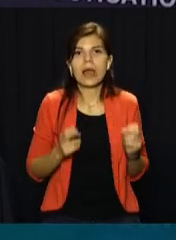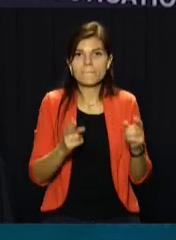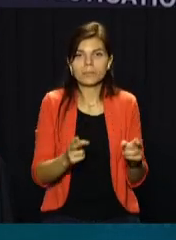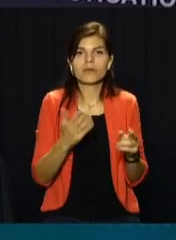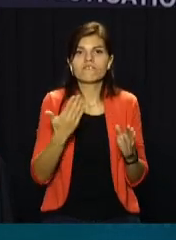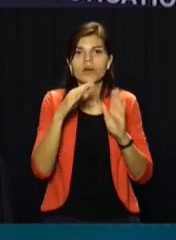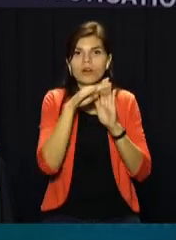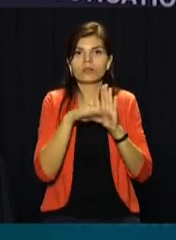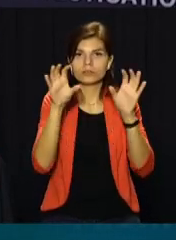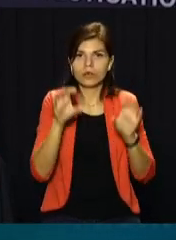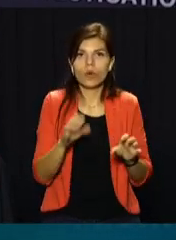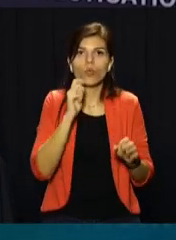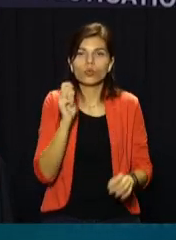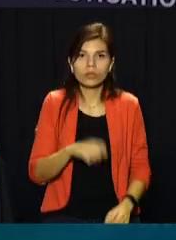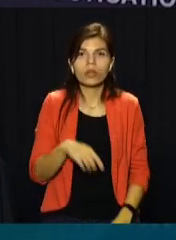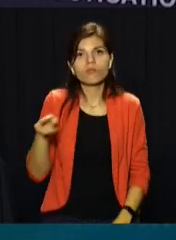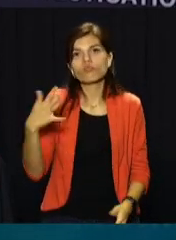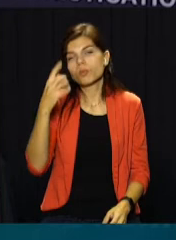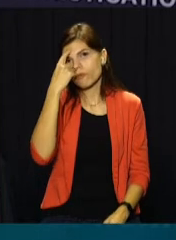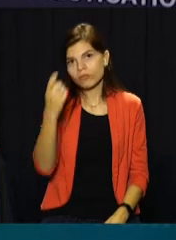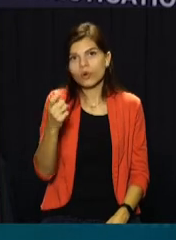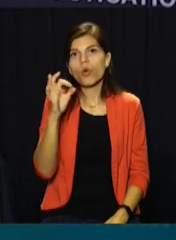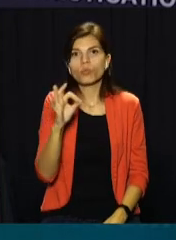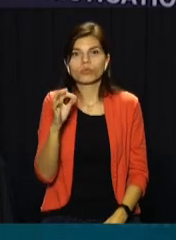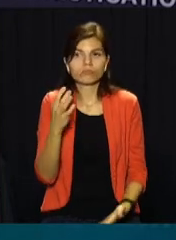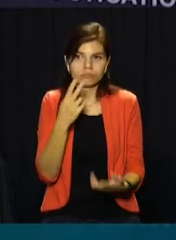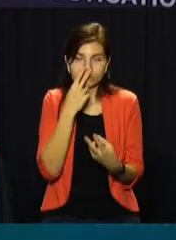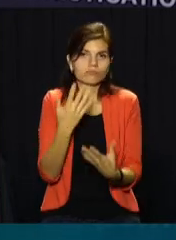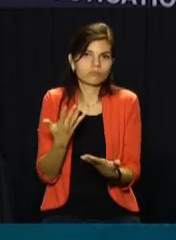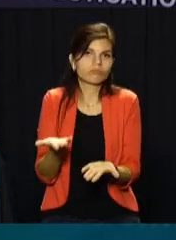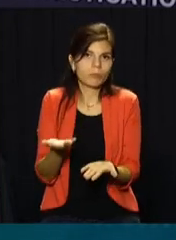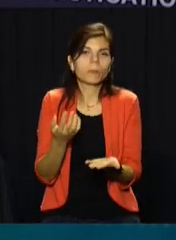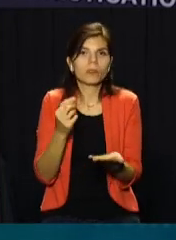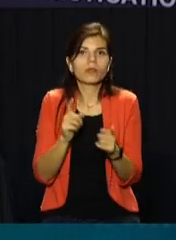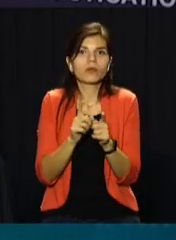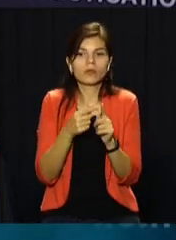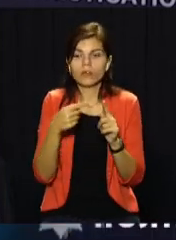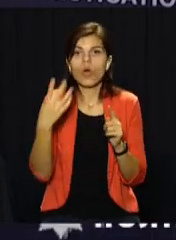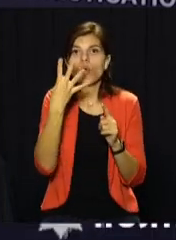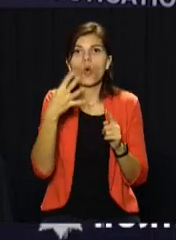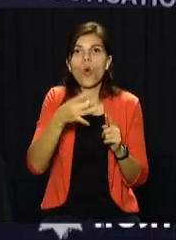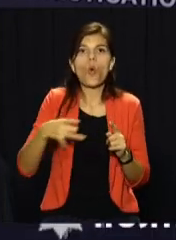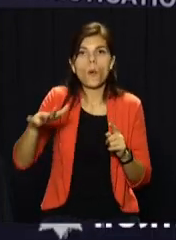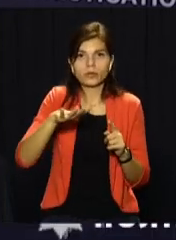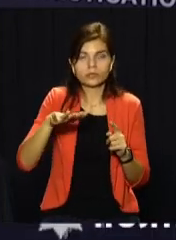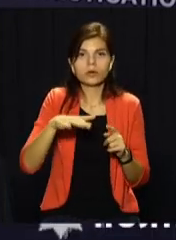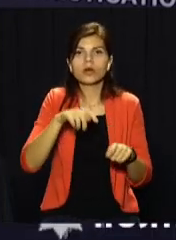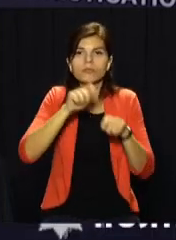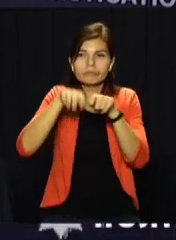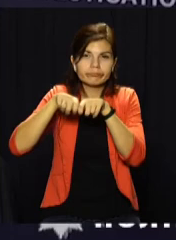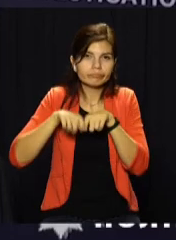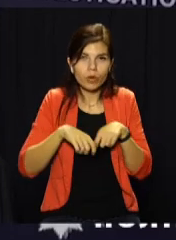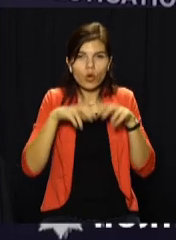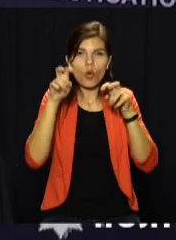процесуального кодексу України. Їм вже повідомлено про підозру. Також на території 4 областей правоохоронці провели